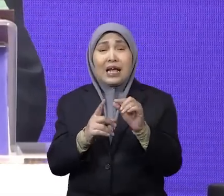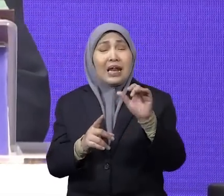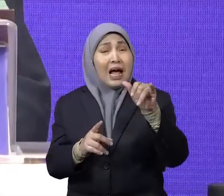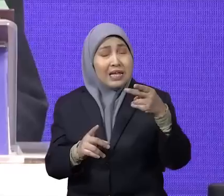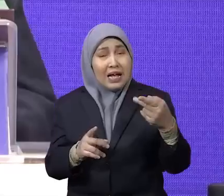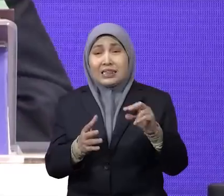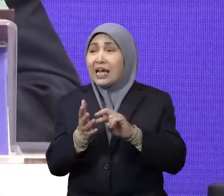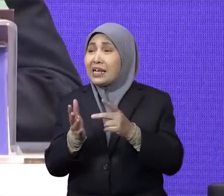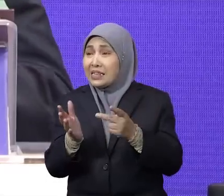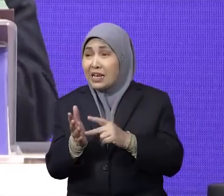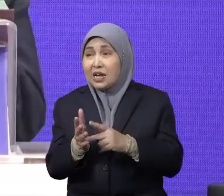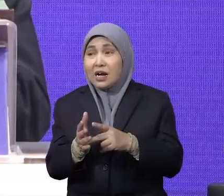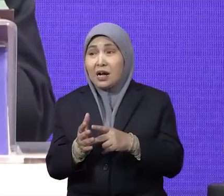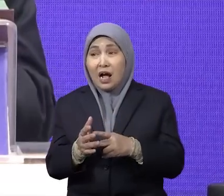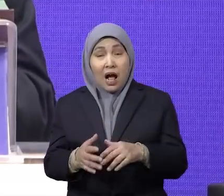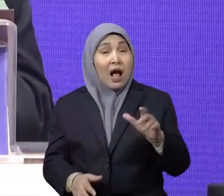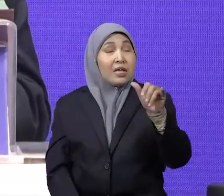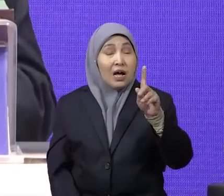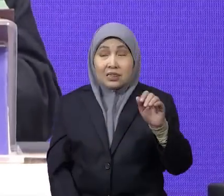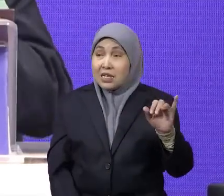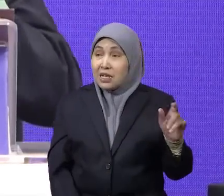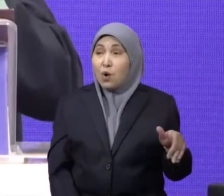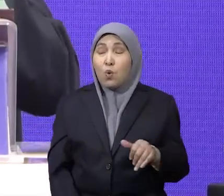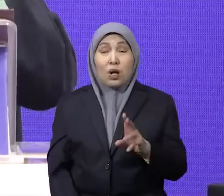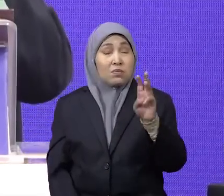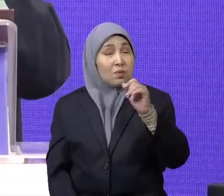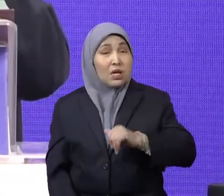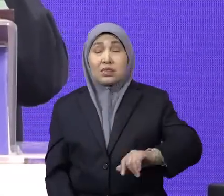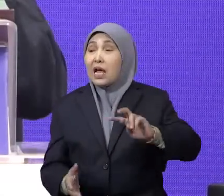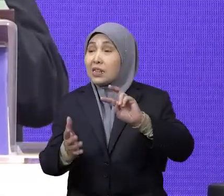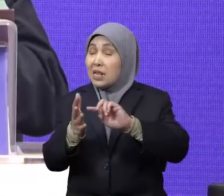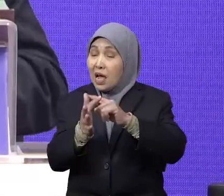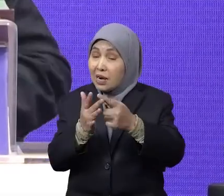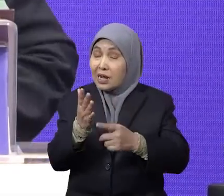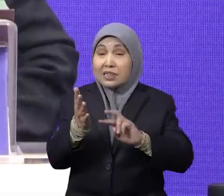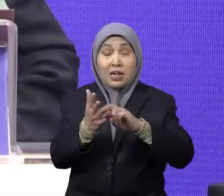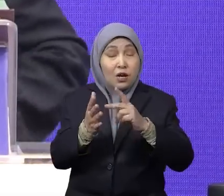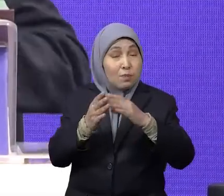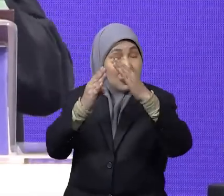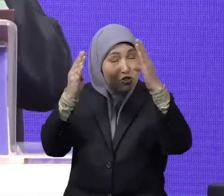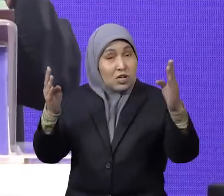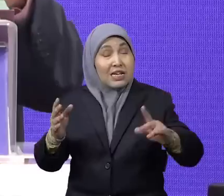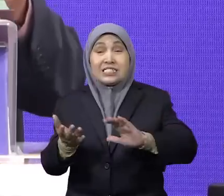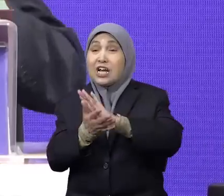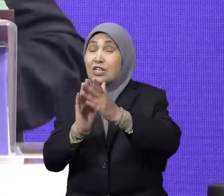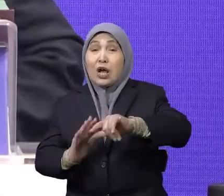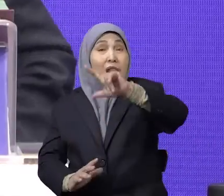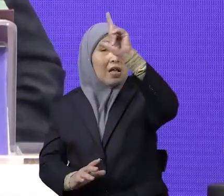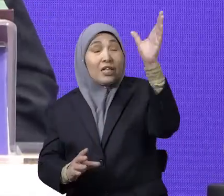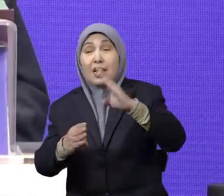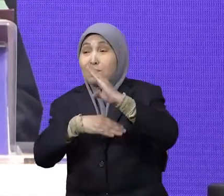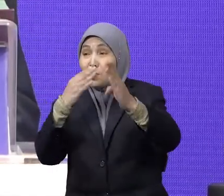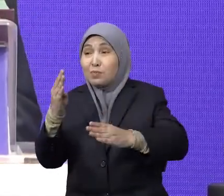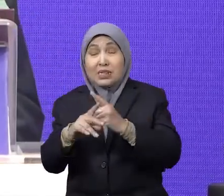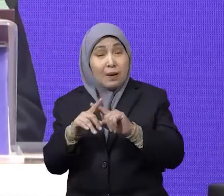ayah ini adalah tanda-tanda. Kalau wamin ayatihi an khalaq, Allah Ta'ala antara tanda-tanda kebesaran dia, kejadian langit dan bumi dan